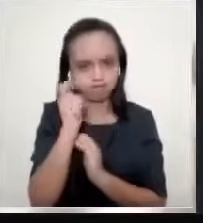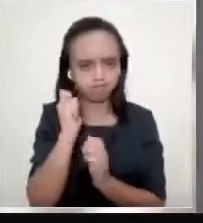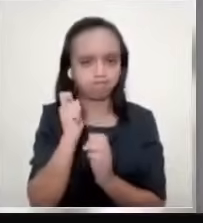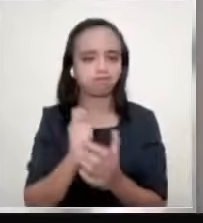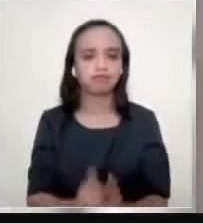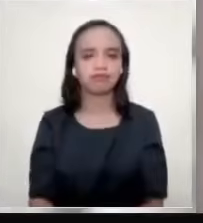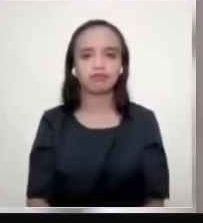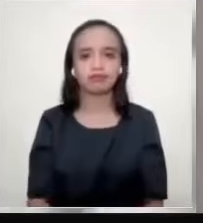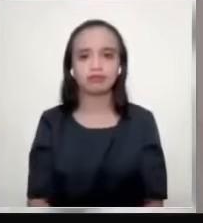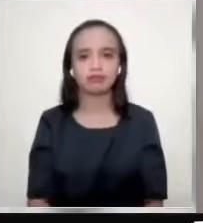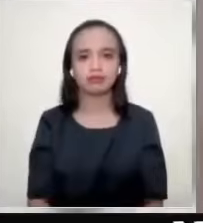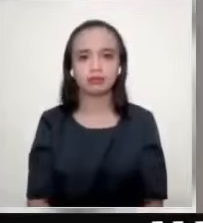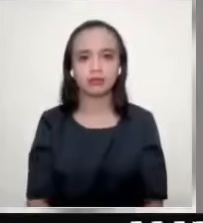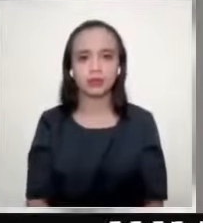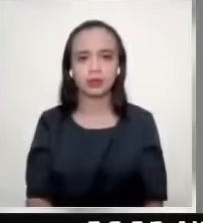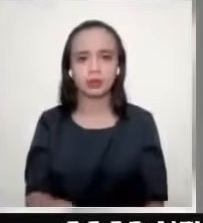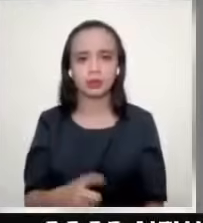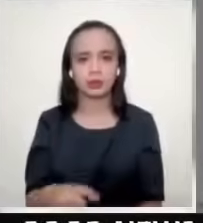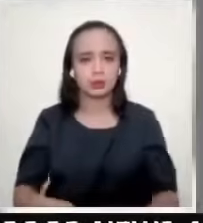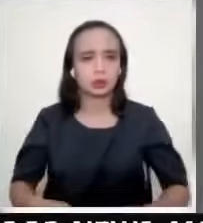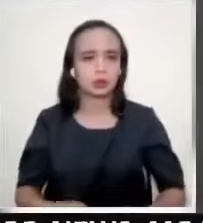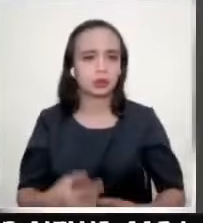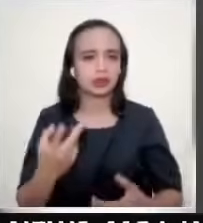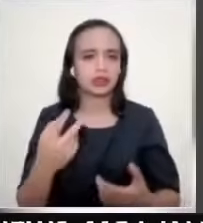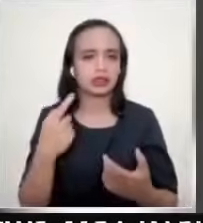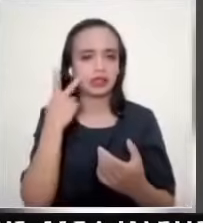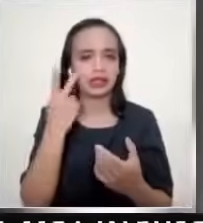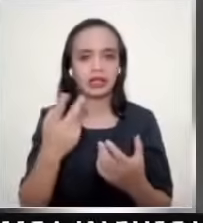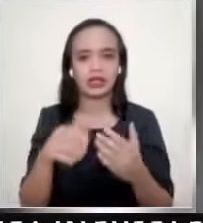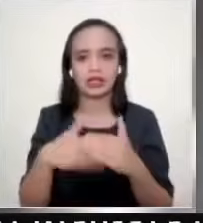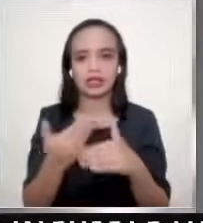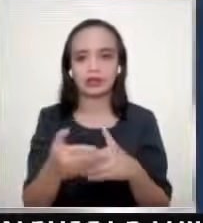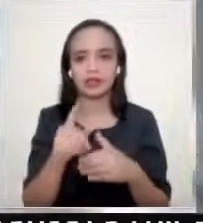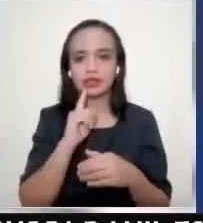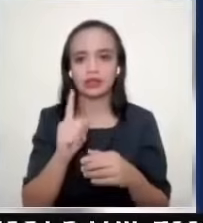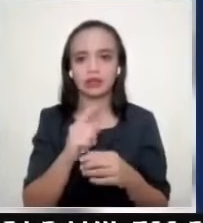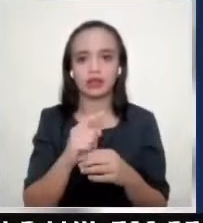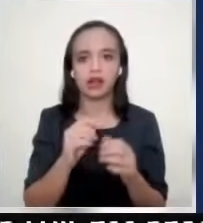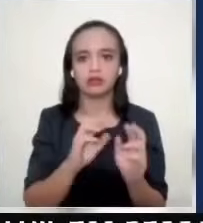Maangas ang dating at asintado.